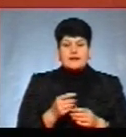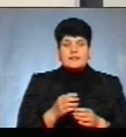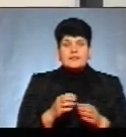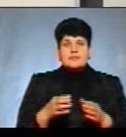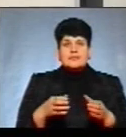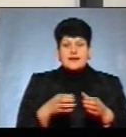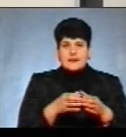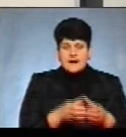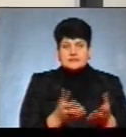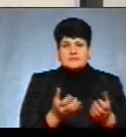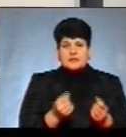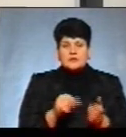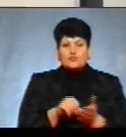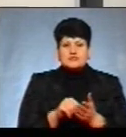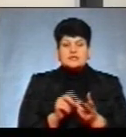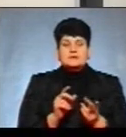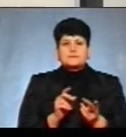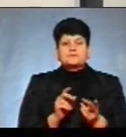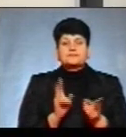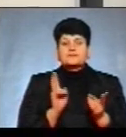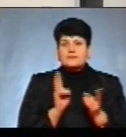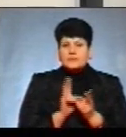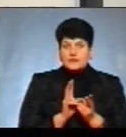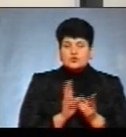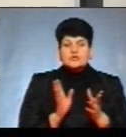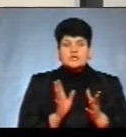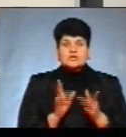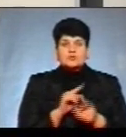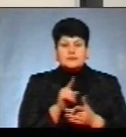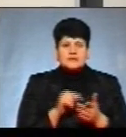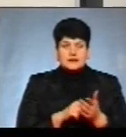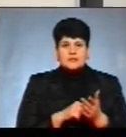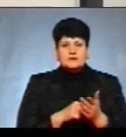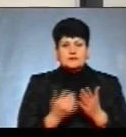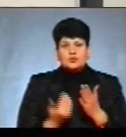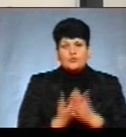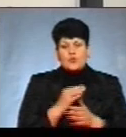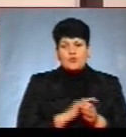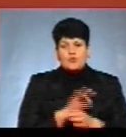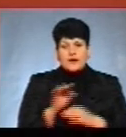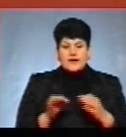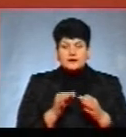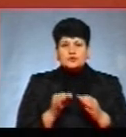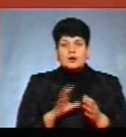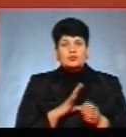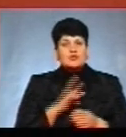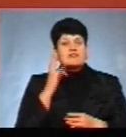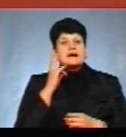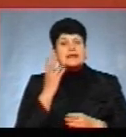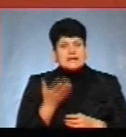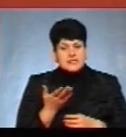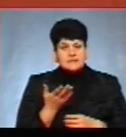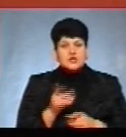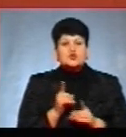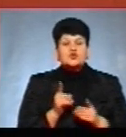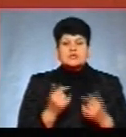тернопільська делегація взяла участь в зустрічі щодо питань реалізації пілотного проекту розвитку системи екстреної медичної допомоги, яка відбулася в Києві.